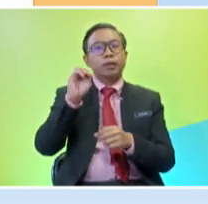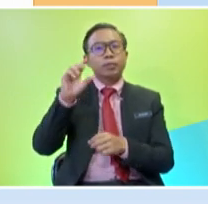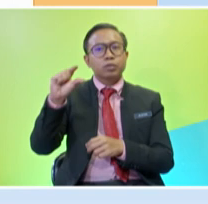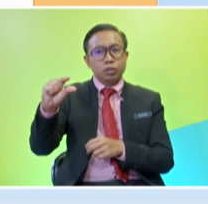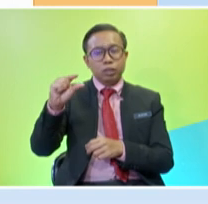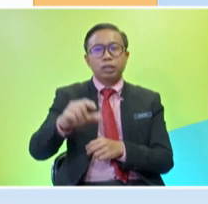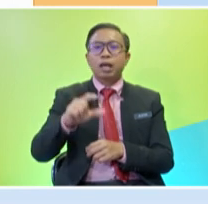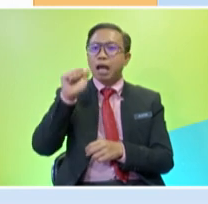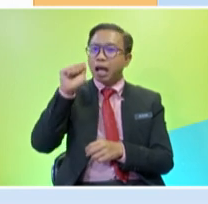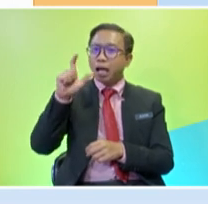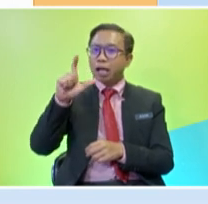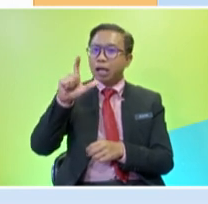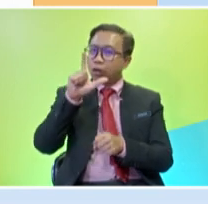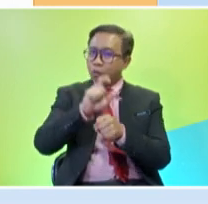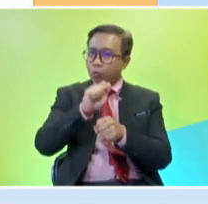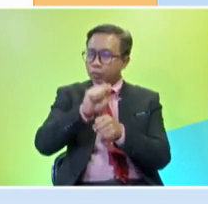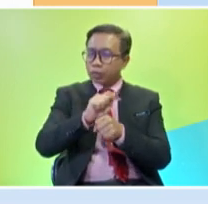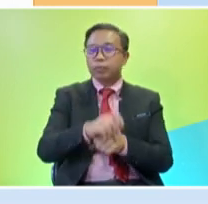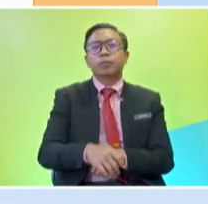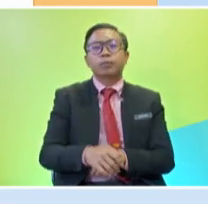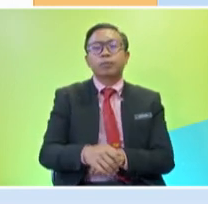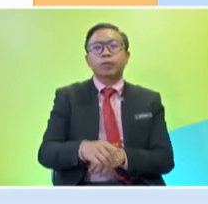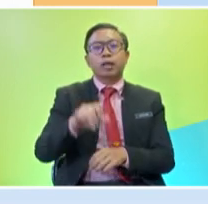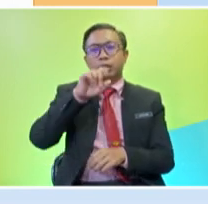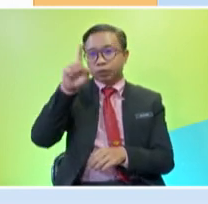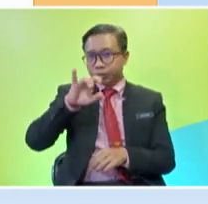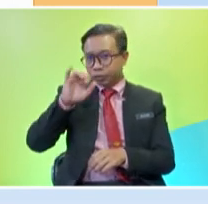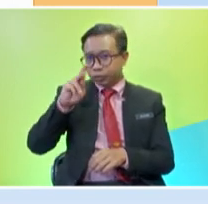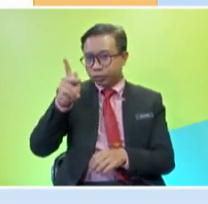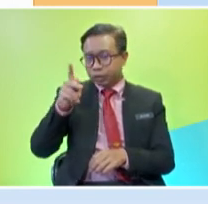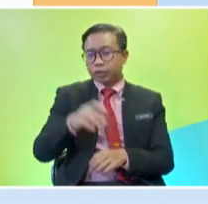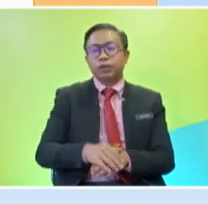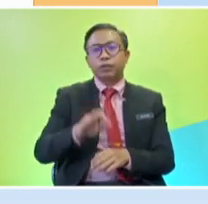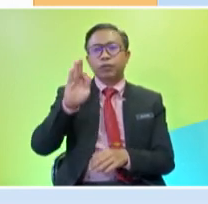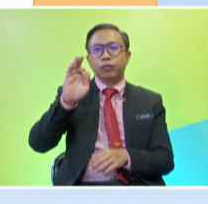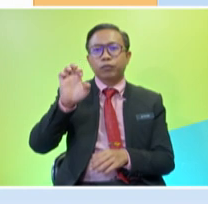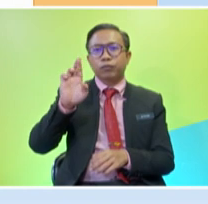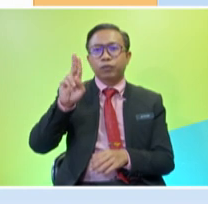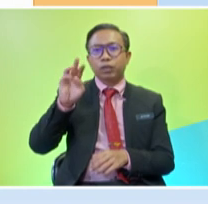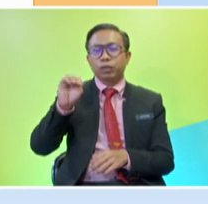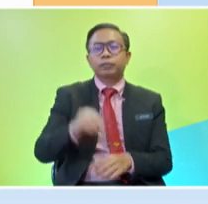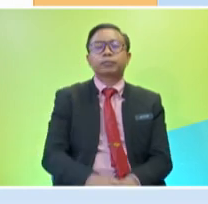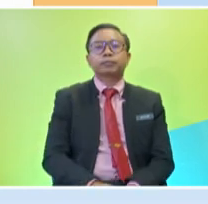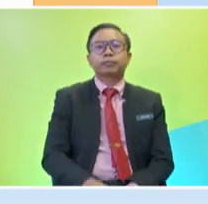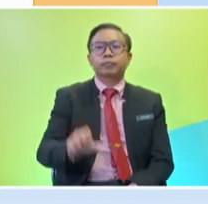aluminium diikuti pula AEON zinc AEON film Ayun